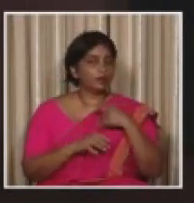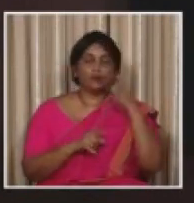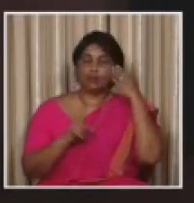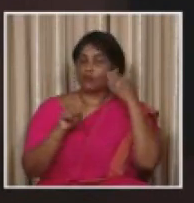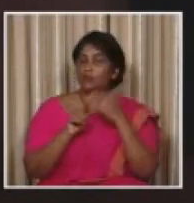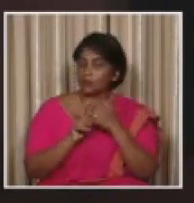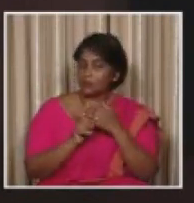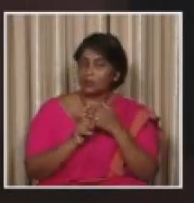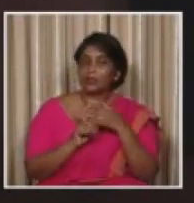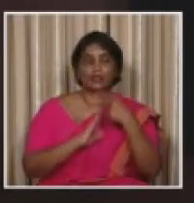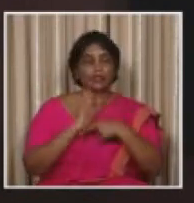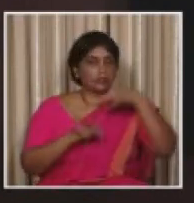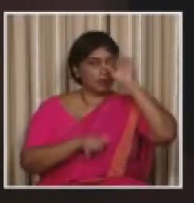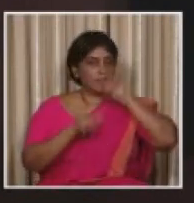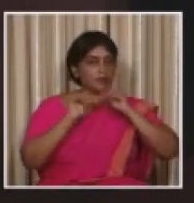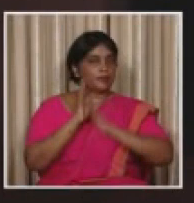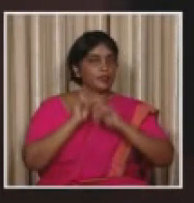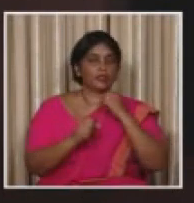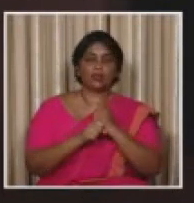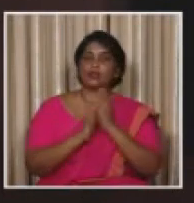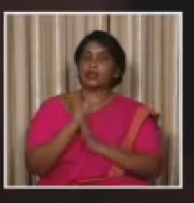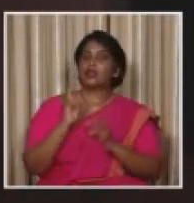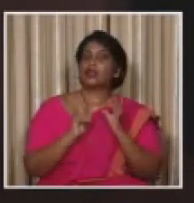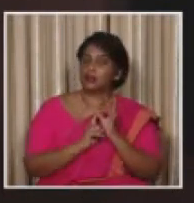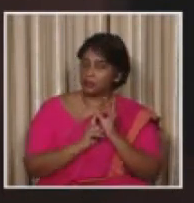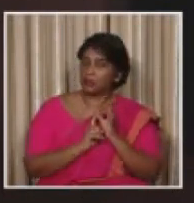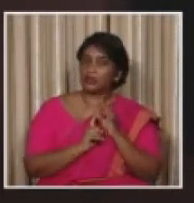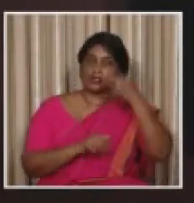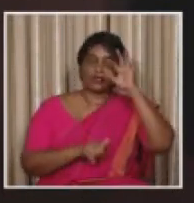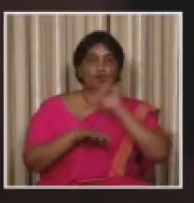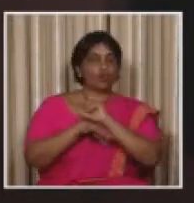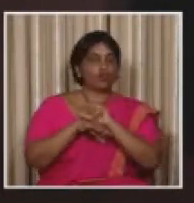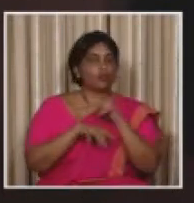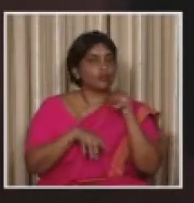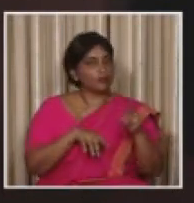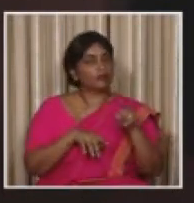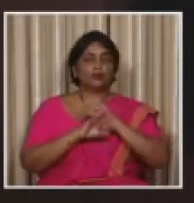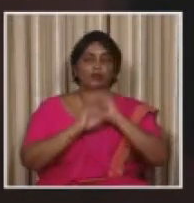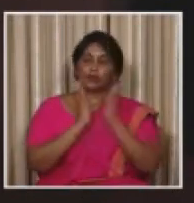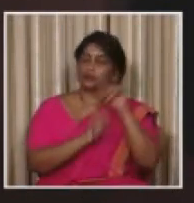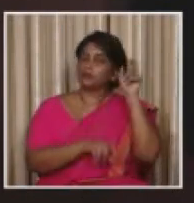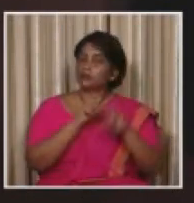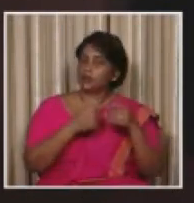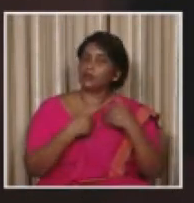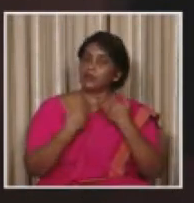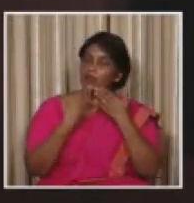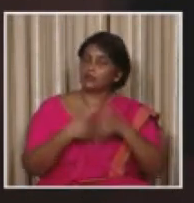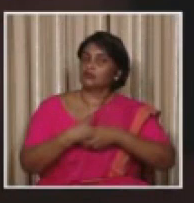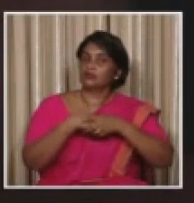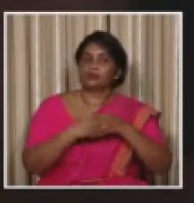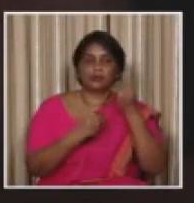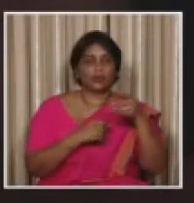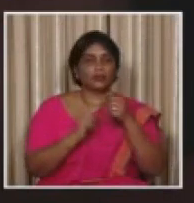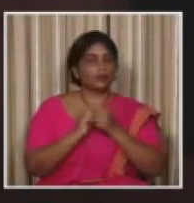සඳහා දේශීය වෛද්‍ය අමාත්‍යාංශයේ රාජ්‍ය අමාත්‍යතුමන්ටත් ආයුර්වේද කොමසාරිස්තුමා ඇතුළු ඒ සියලුම ලිදරාරින්ටත් මගේ සුභපැතුම්